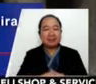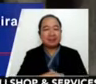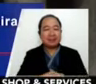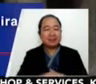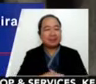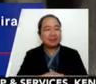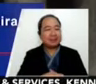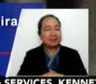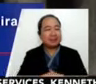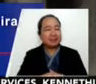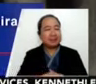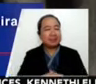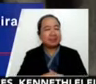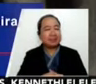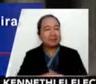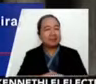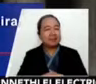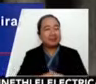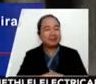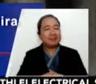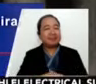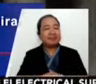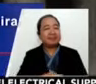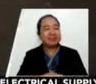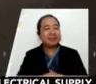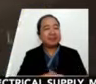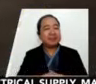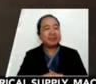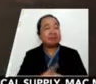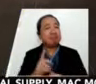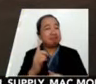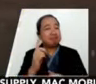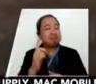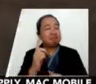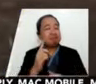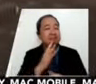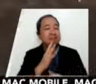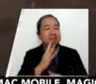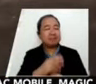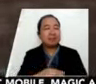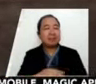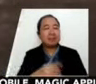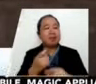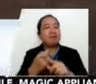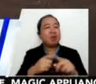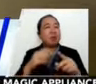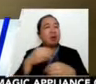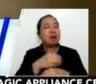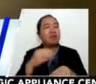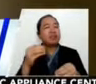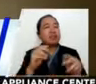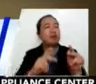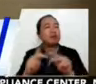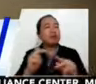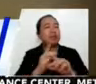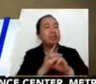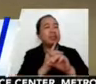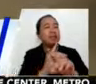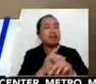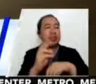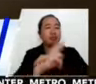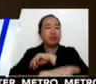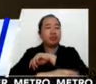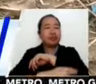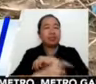freezer. Kaya na wak mabantay, kumpiyansa lang kayo. Ayon sa Office of the Civil Defense Region 11, nasa 282